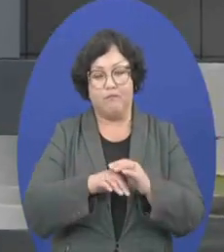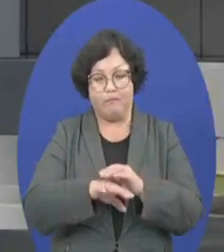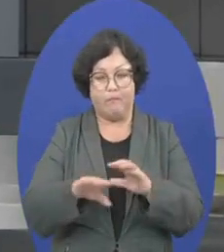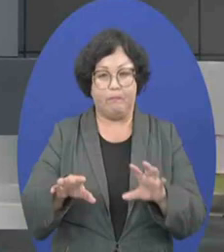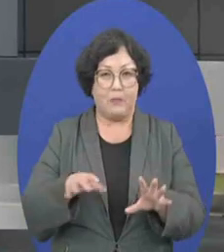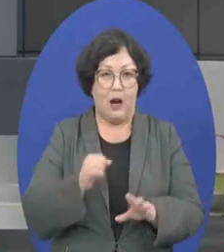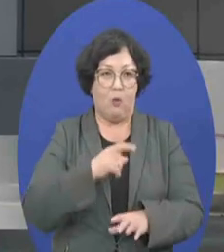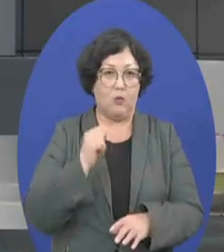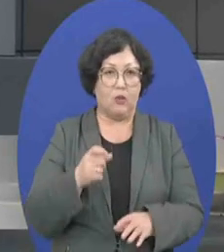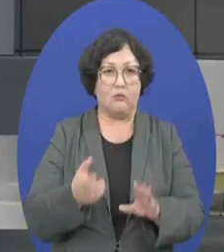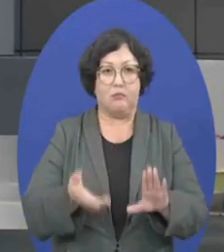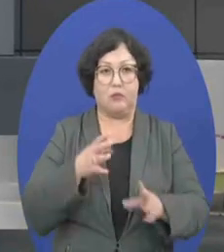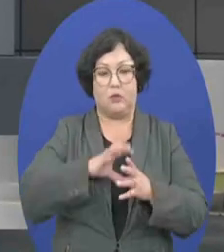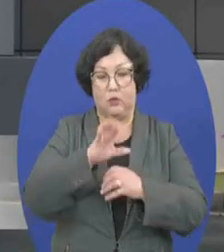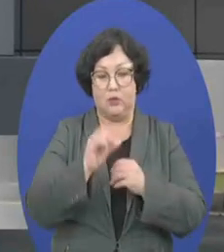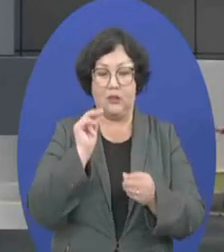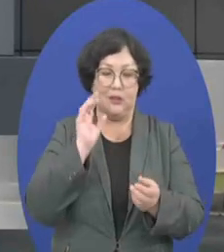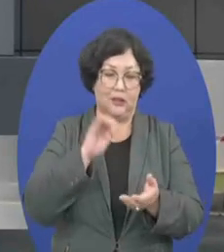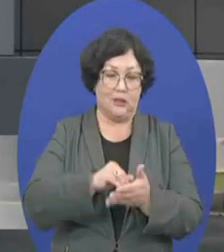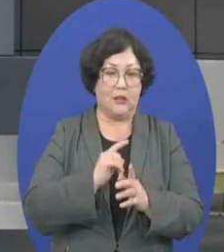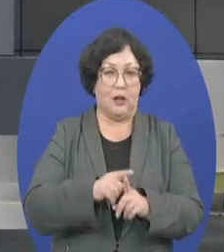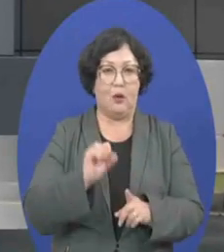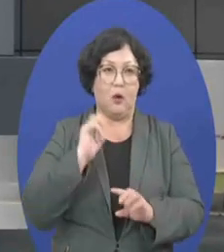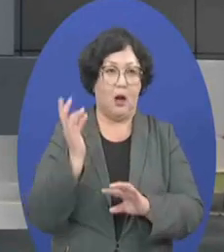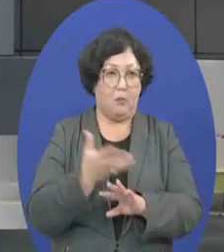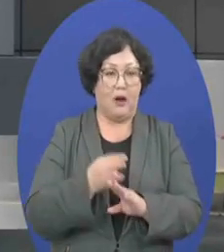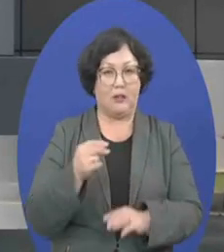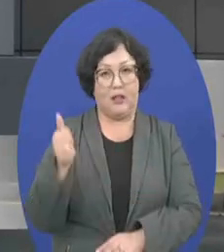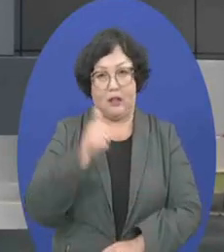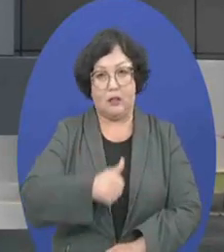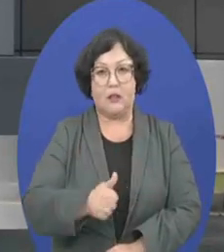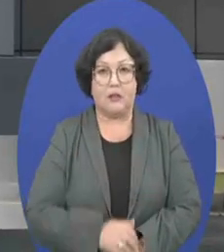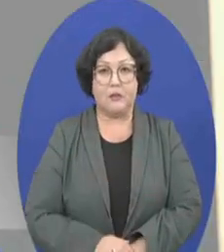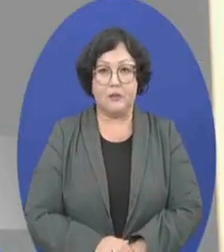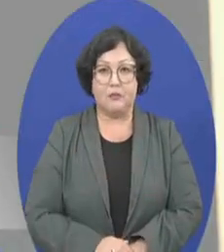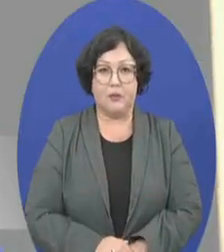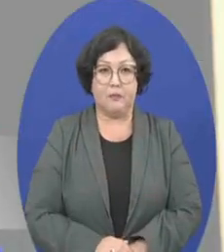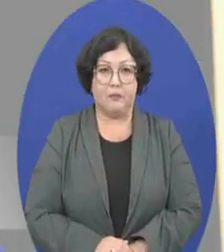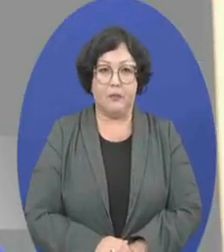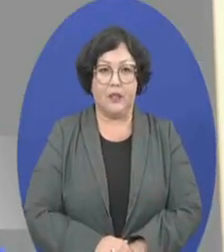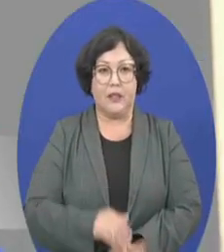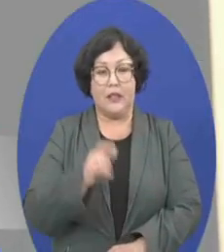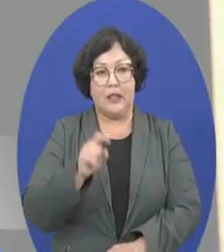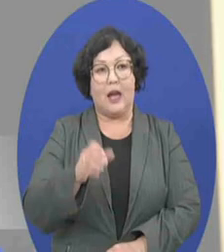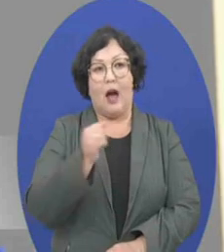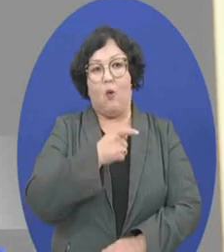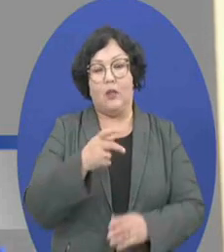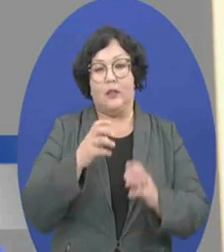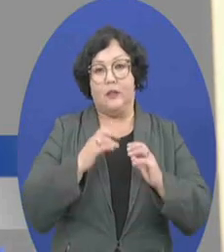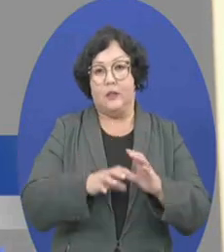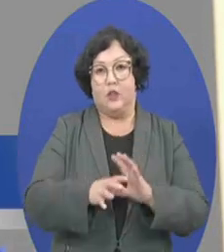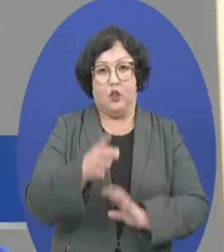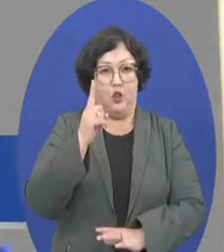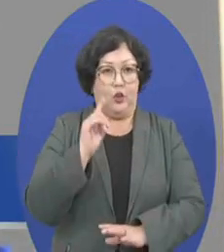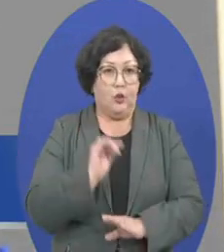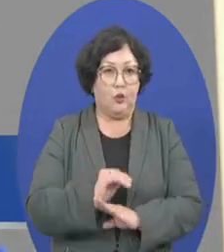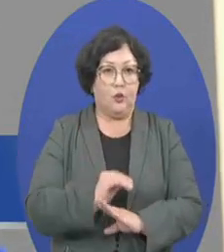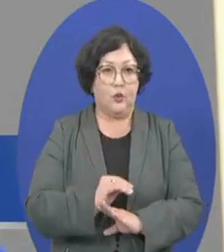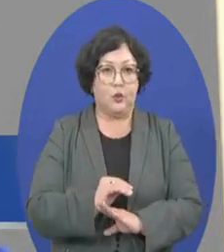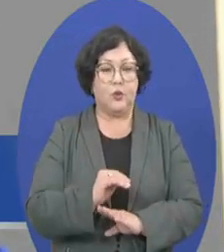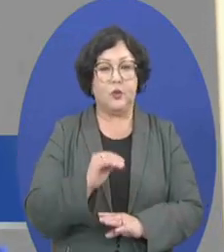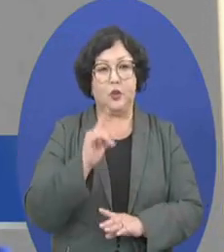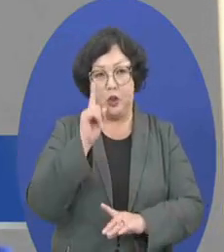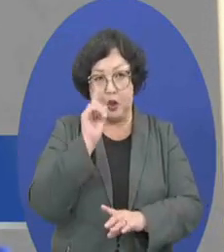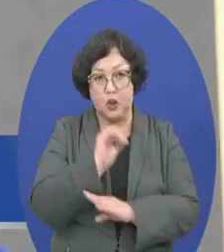хүчний хэмнэлттэй аюулгүй ажиллагааг бүрэн хангасан гэдгийг эрүүл мэндийн салбарынхан хэлж байна. Энэ агуулах маань хамаг бол өдөрт